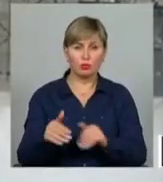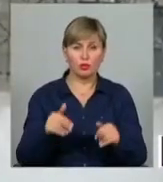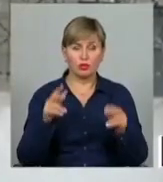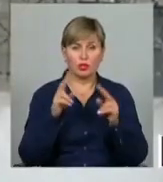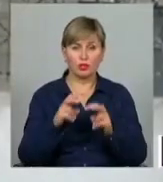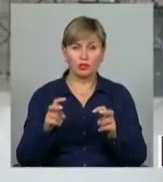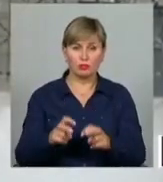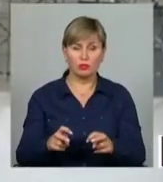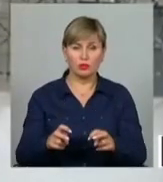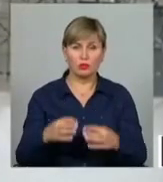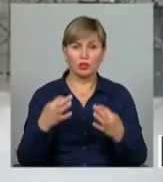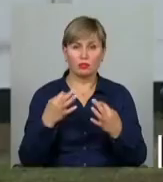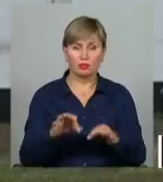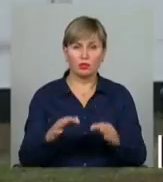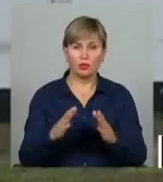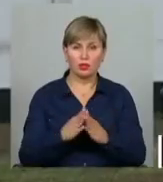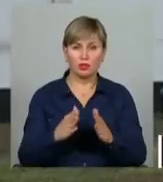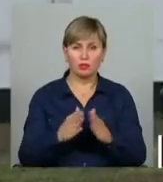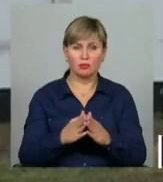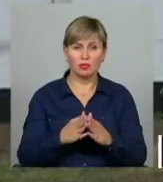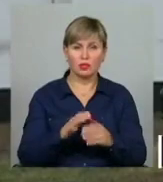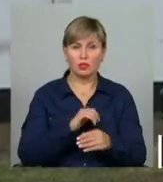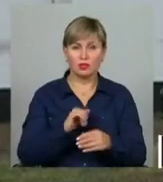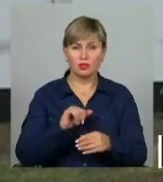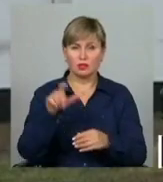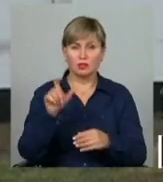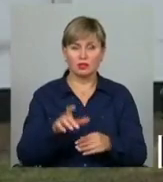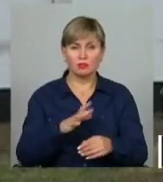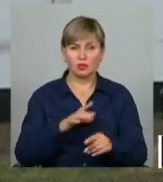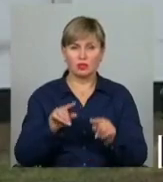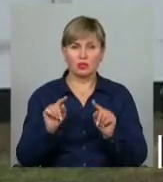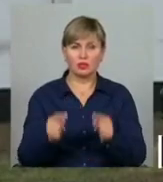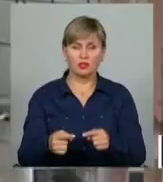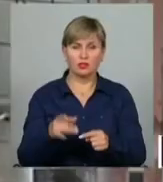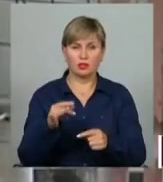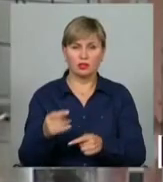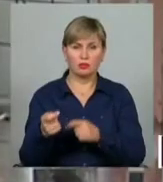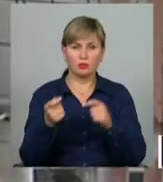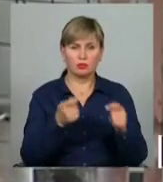осмотра врачей отпустили домой. Сам подозреваемый был задержан и доставлен в СИЗО.